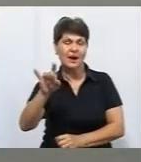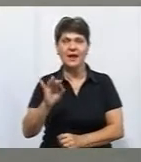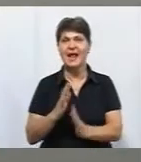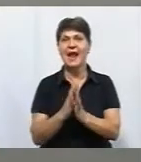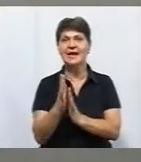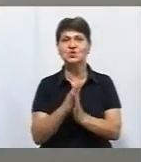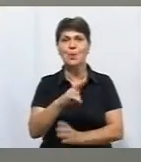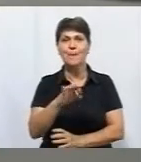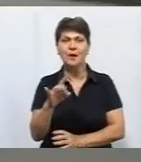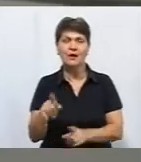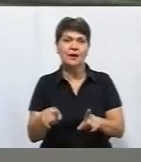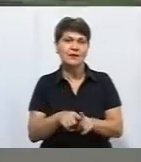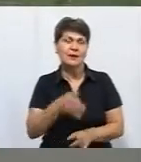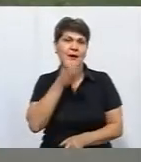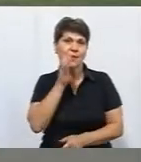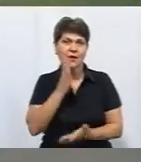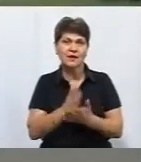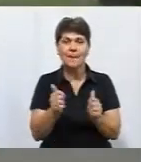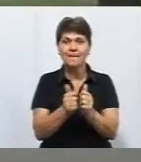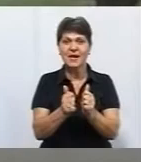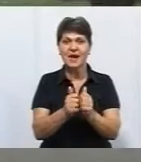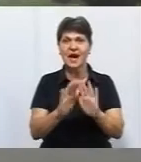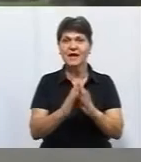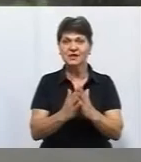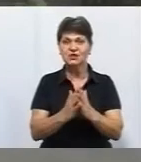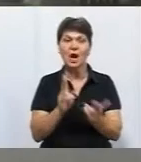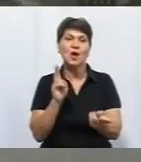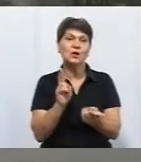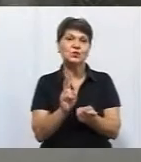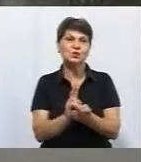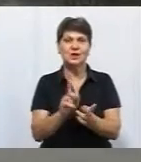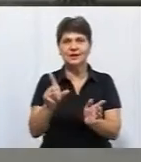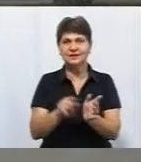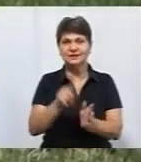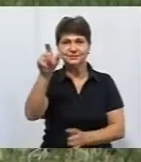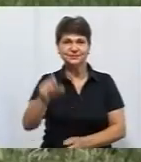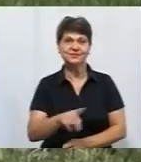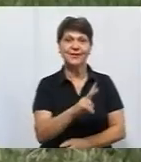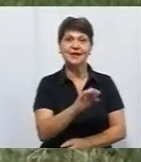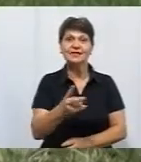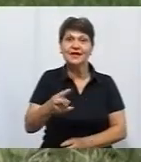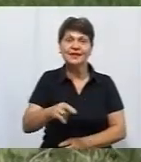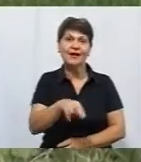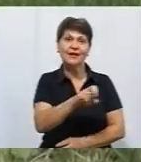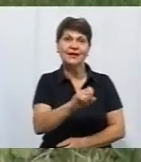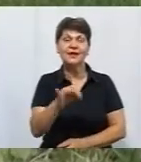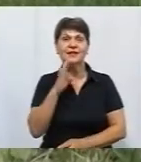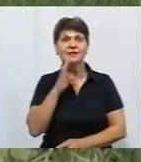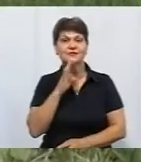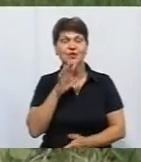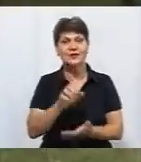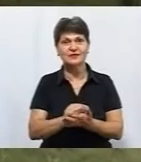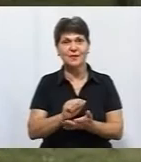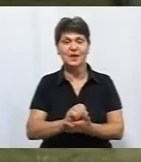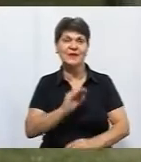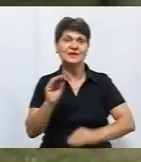лісопарку. Ще одна така поїлка знаходиться біля книжки. Тут Суспільне зустрічається з Ксенією та Дариною. Дівчата теж займалися встановленням